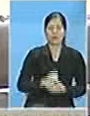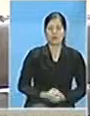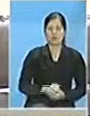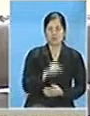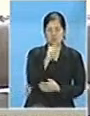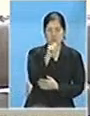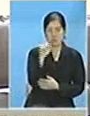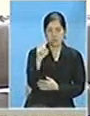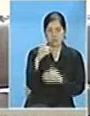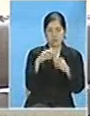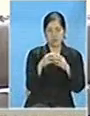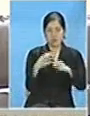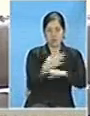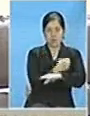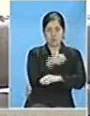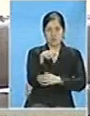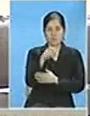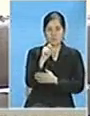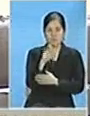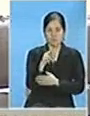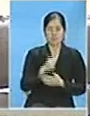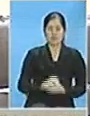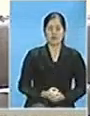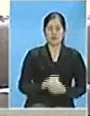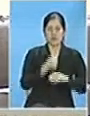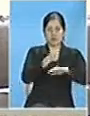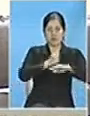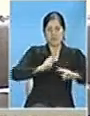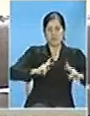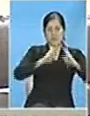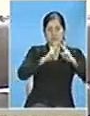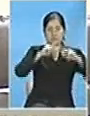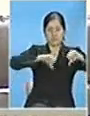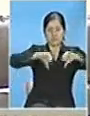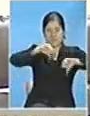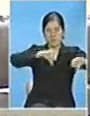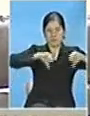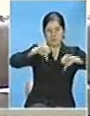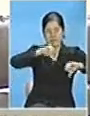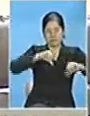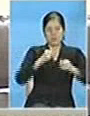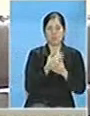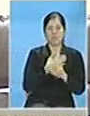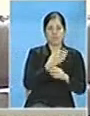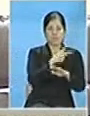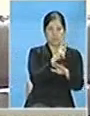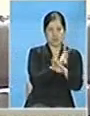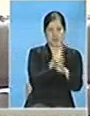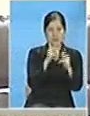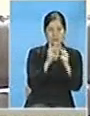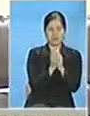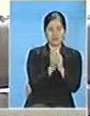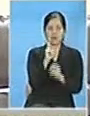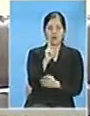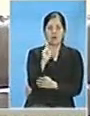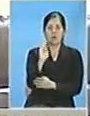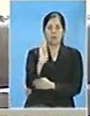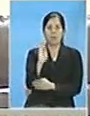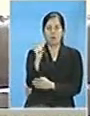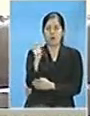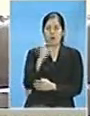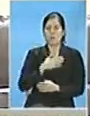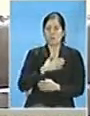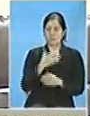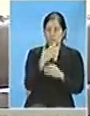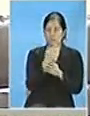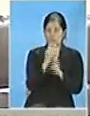ผู้แทนราษฎรพรรคเพื่อไทยนะครับรัฐมนตรีว่าการกระทรวงวิทยาศาสตร์และก็ประธานกบอต้องขอบคุณท่านธนานะฮะที่สนใจเรื่